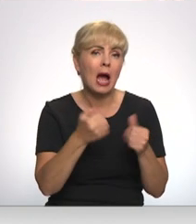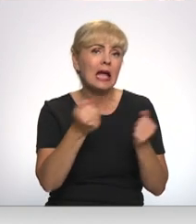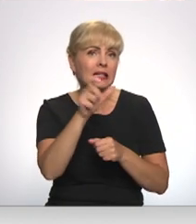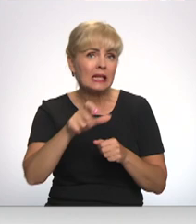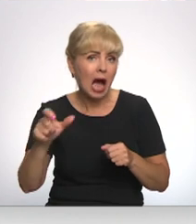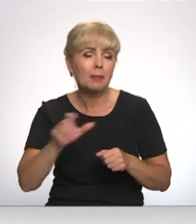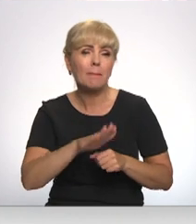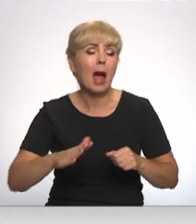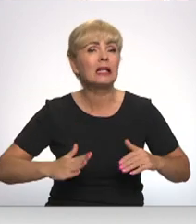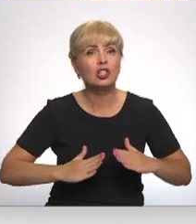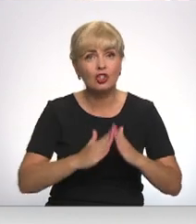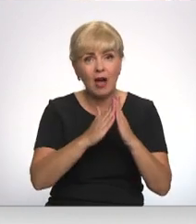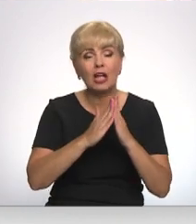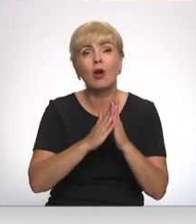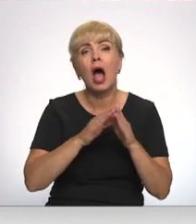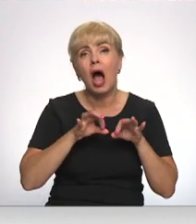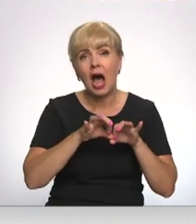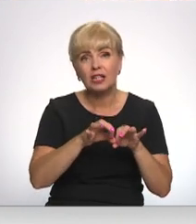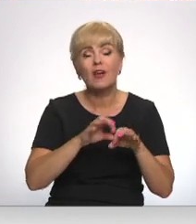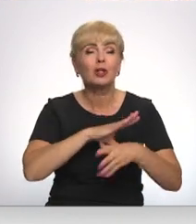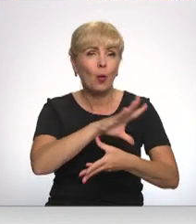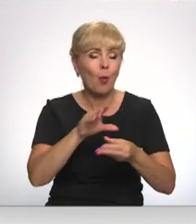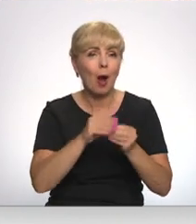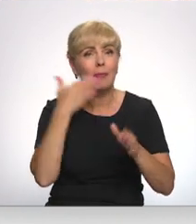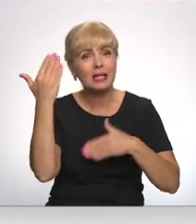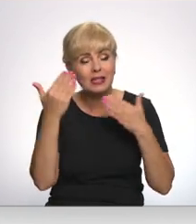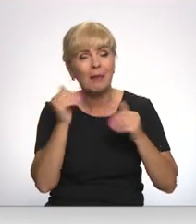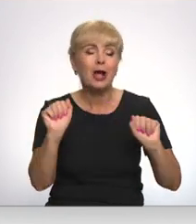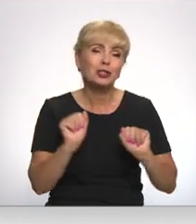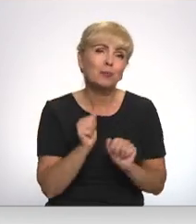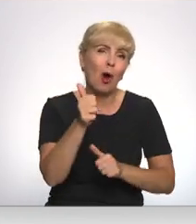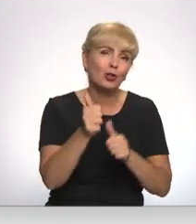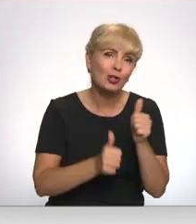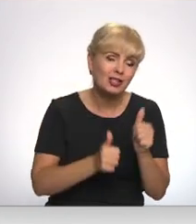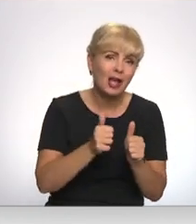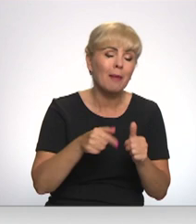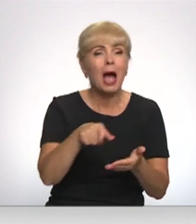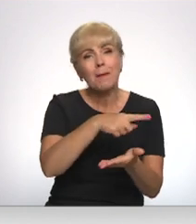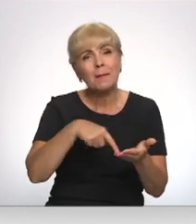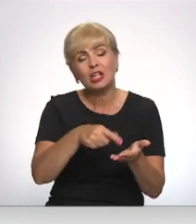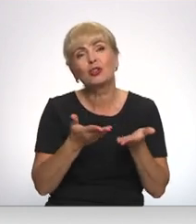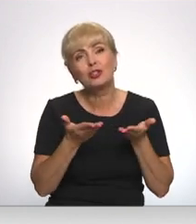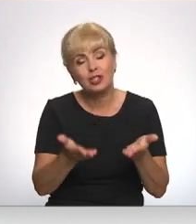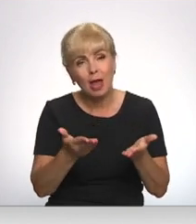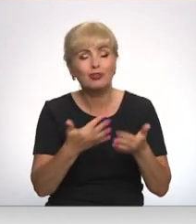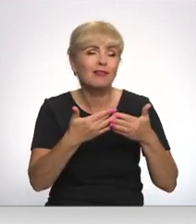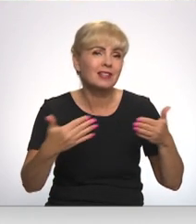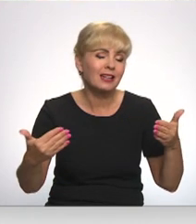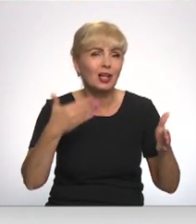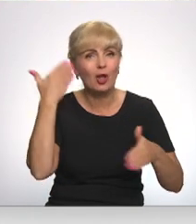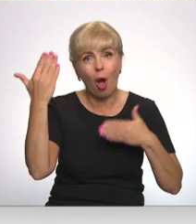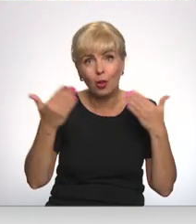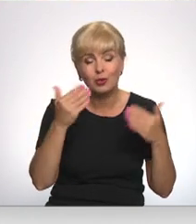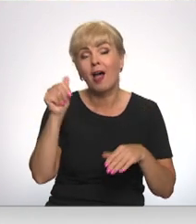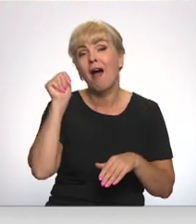ir svētki, kas aizvadīti kopīgās izklaidēs – sporta sacensības, pīcu cepšanas darbnīca un citas lustas.